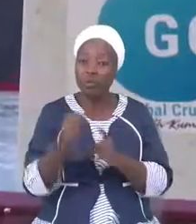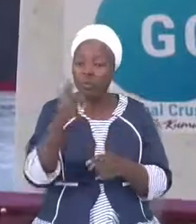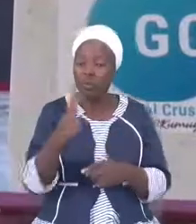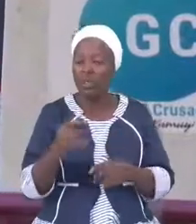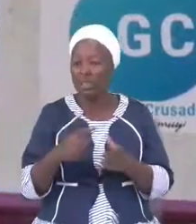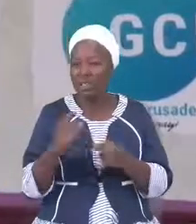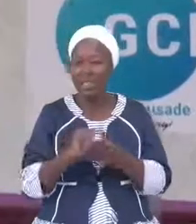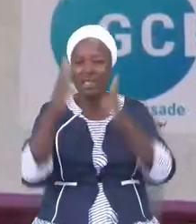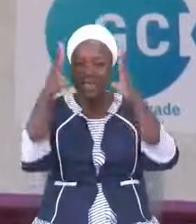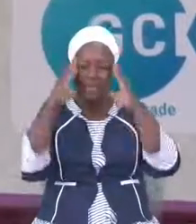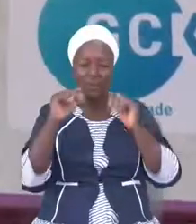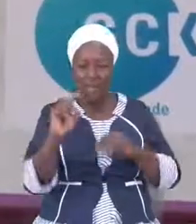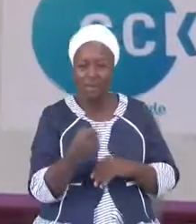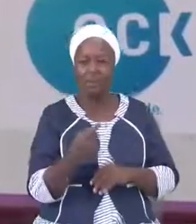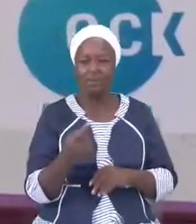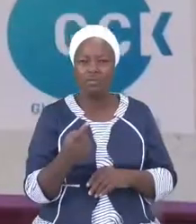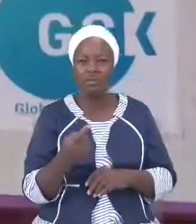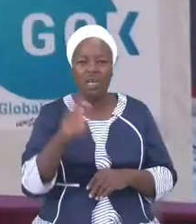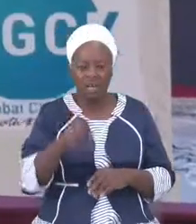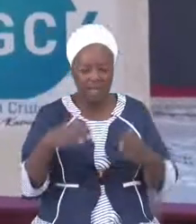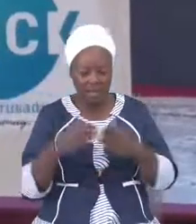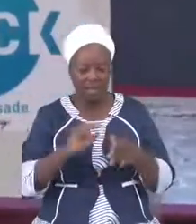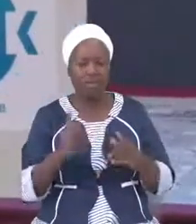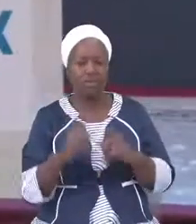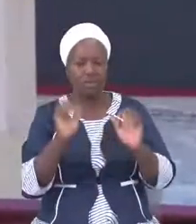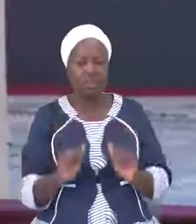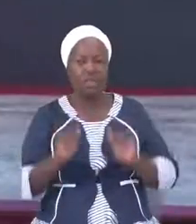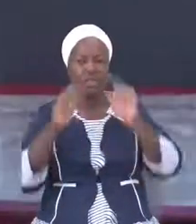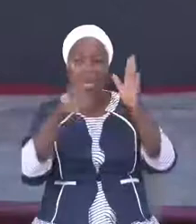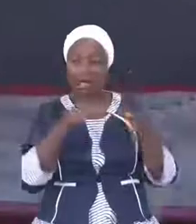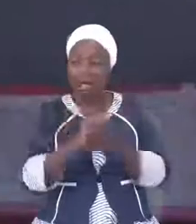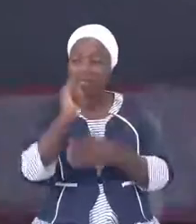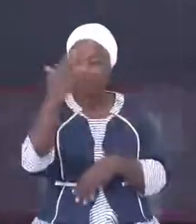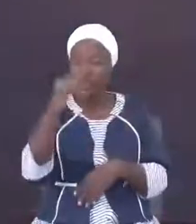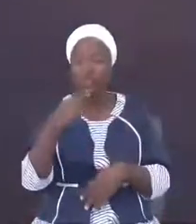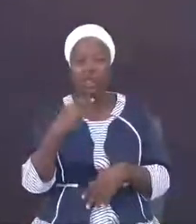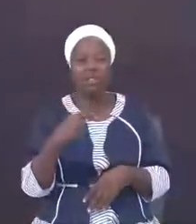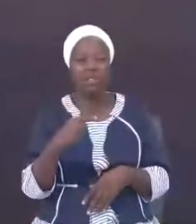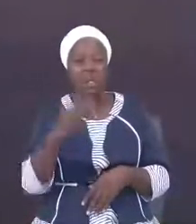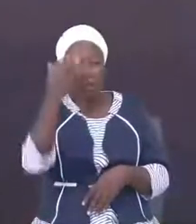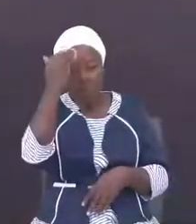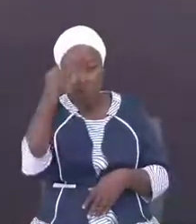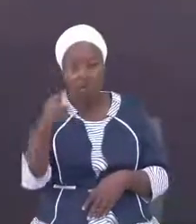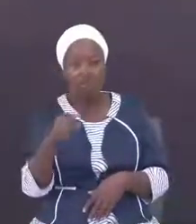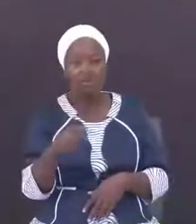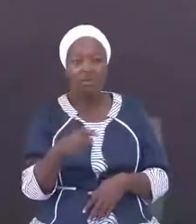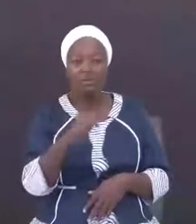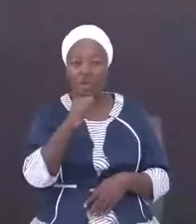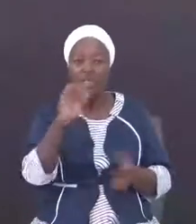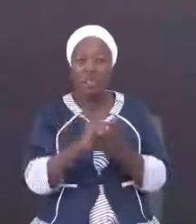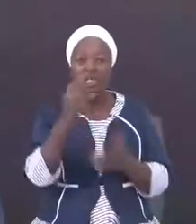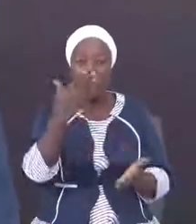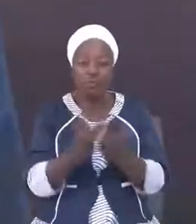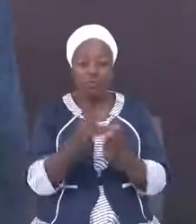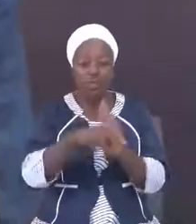l'exposition de la parole, l'expérience peut nous conduire à la consécration. C'est pourquoi c'est